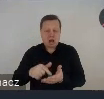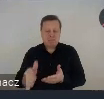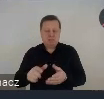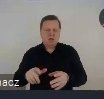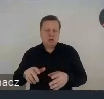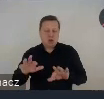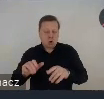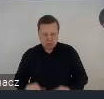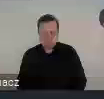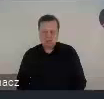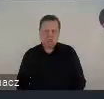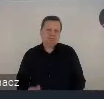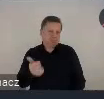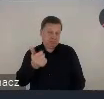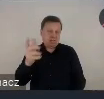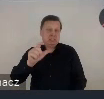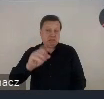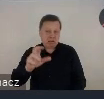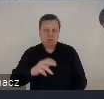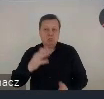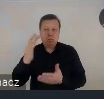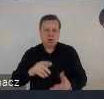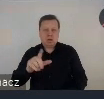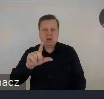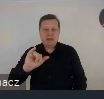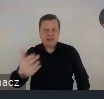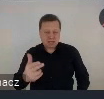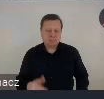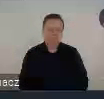sfinansowało sobie program Merlin.